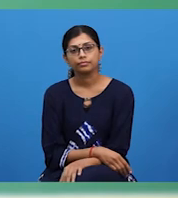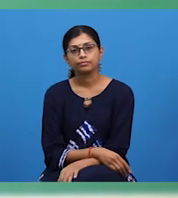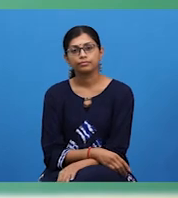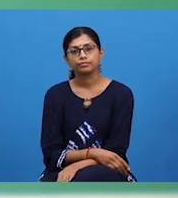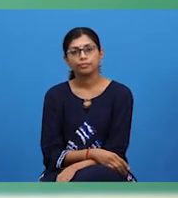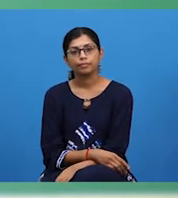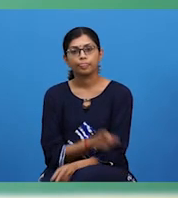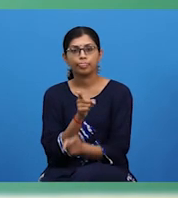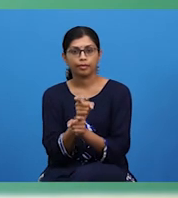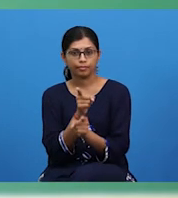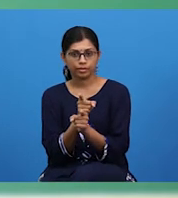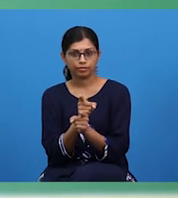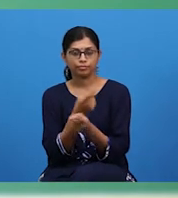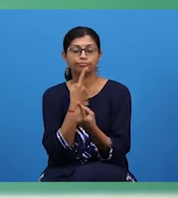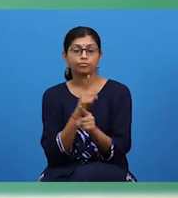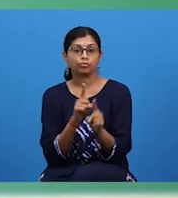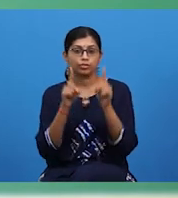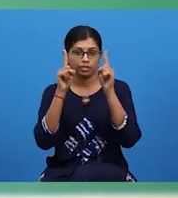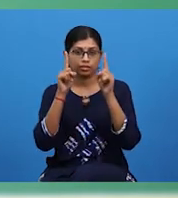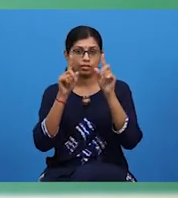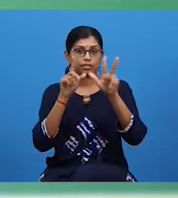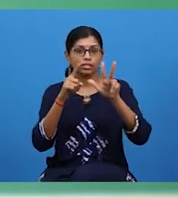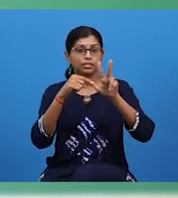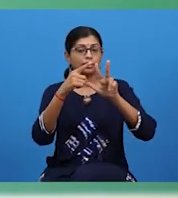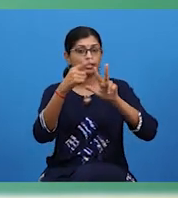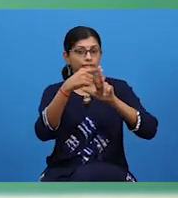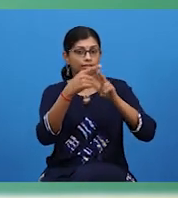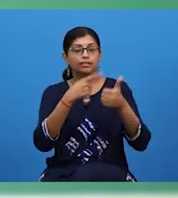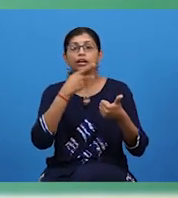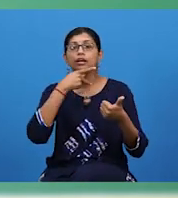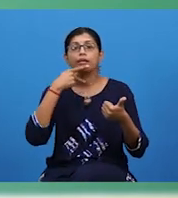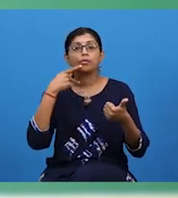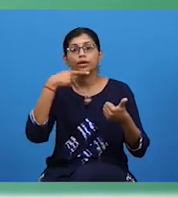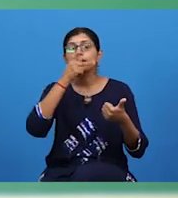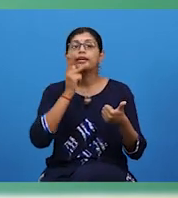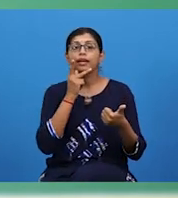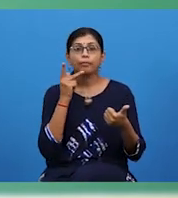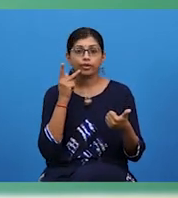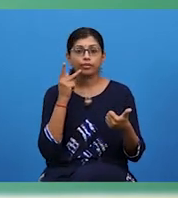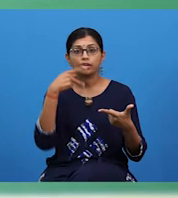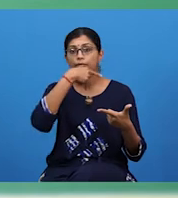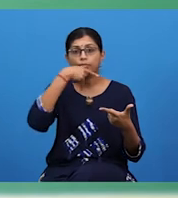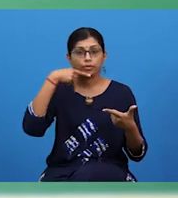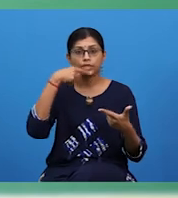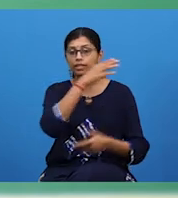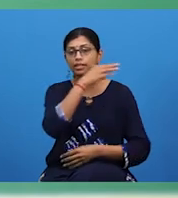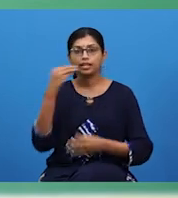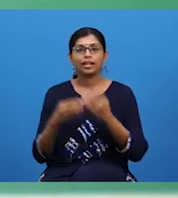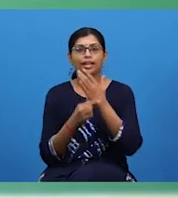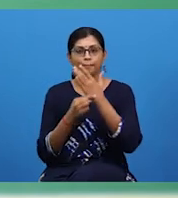Ya, pencernaan hanya melibatkan tiga kelas makanan, iaitu karbohidrat, protein dan